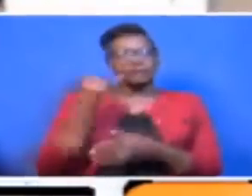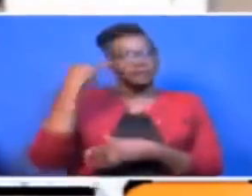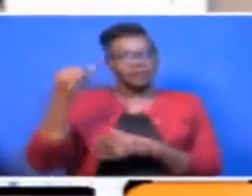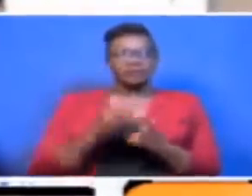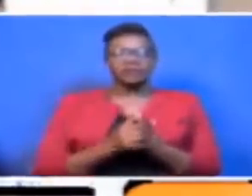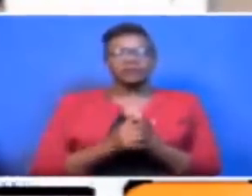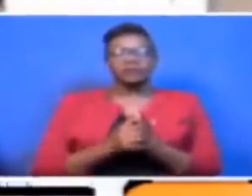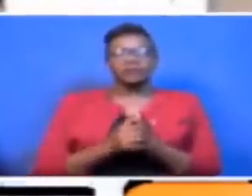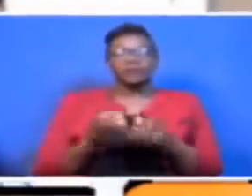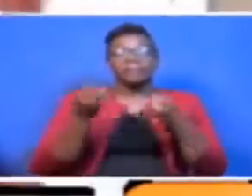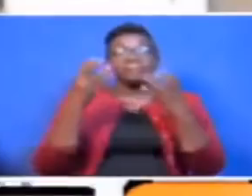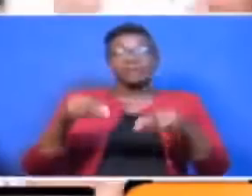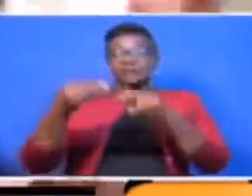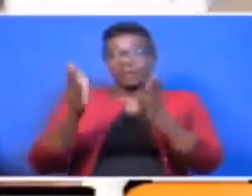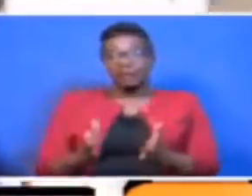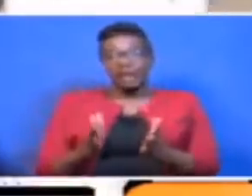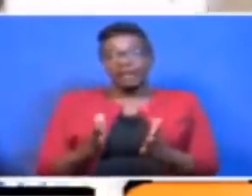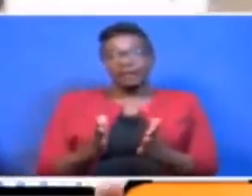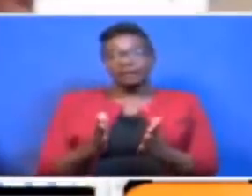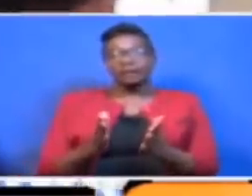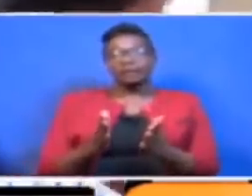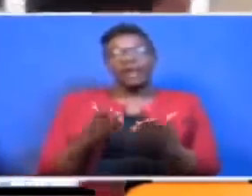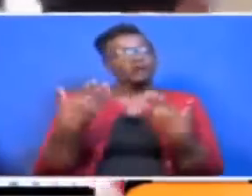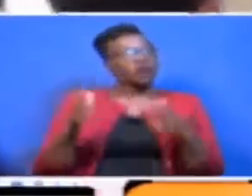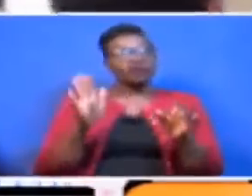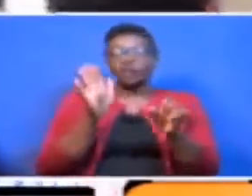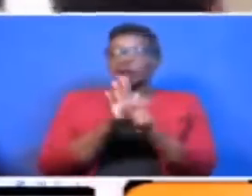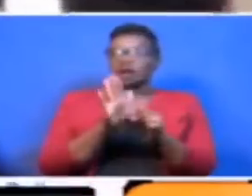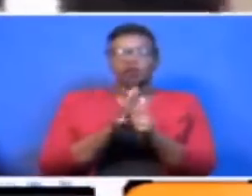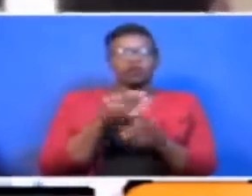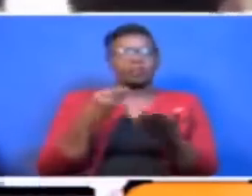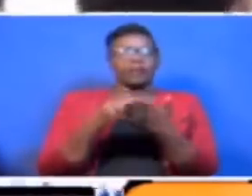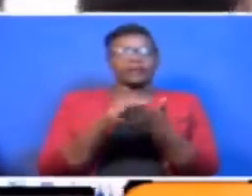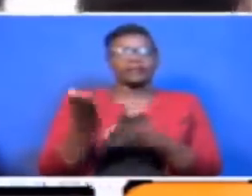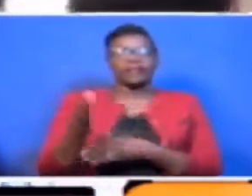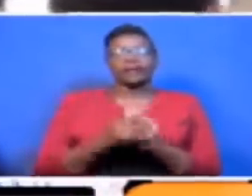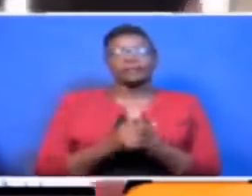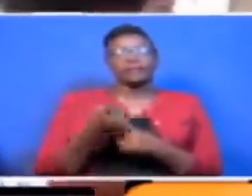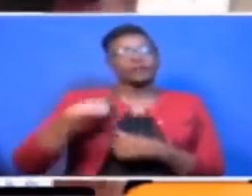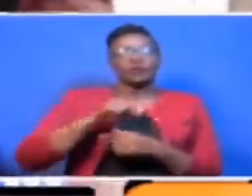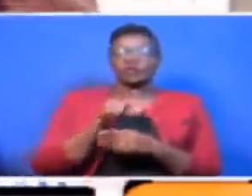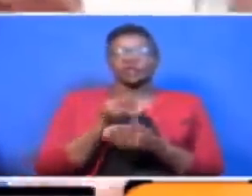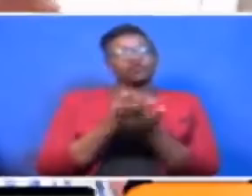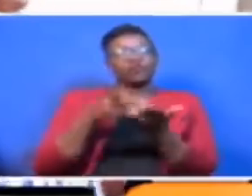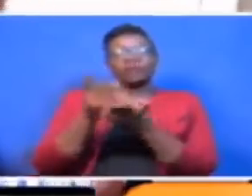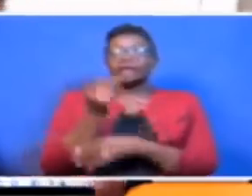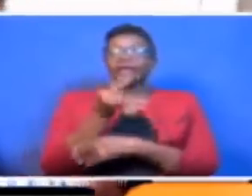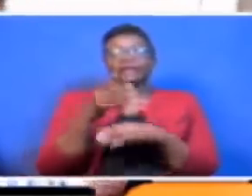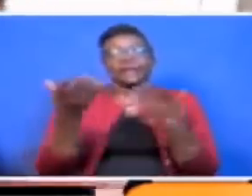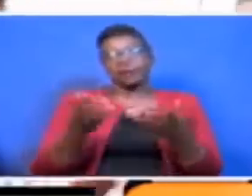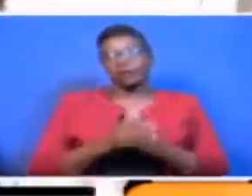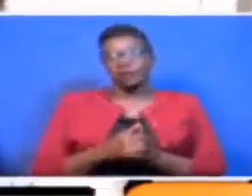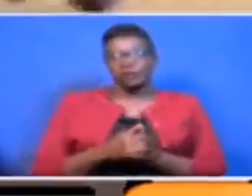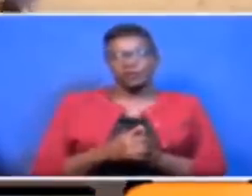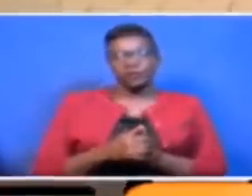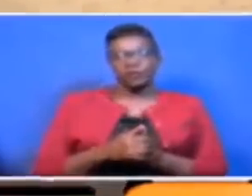suppliers, I owe them millions of shillings. How am I going to pay them? You know? How am I going to pay salaries for this man? These guys are all jobless now. What are